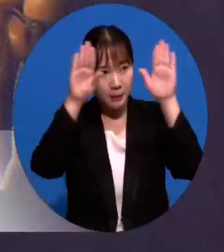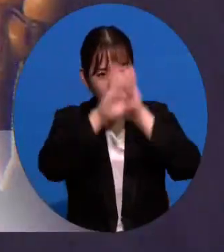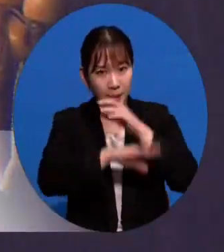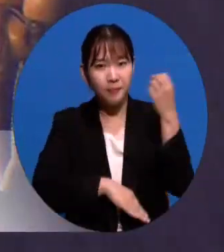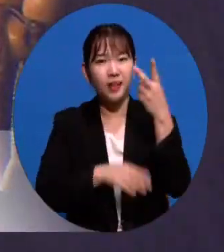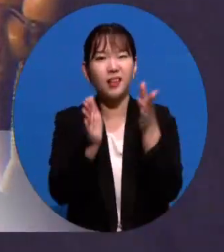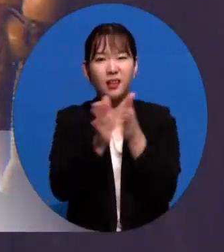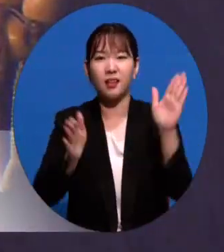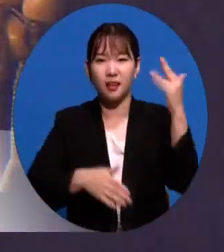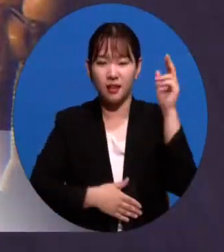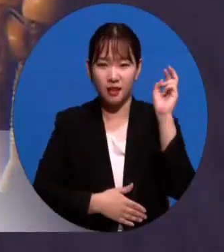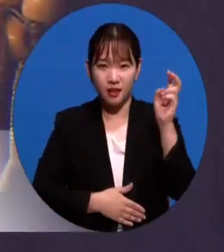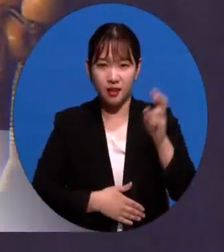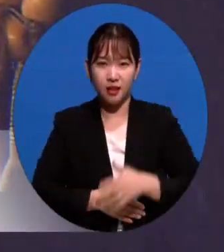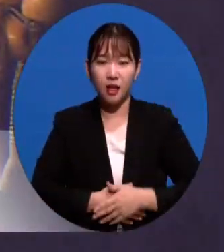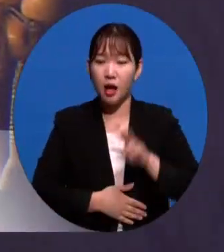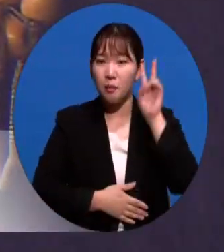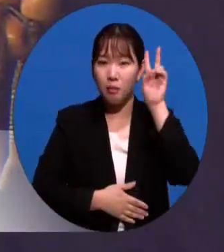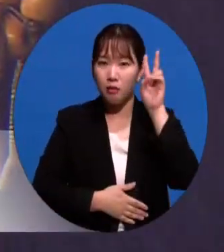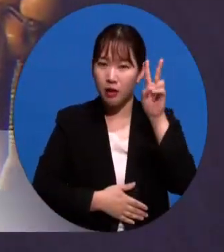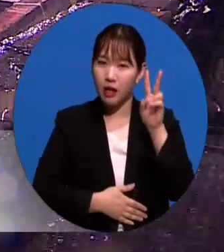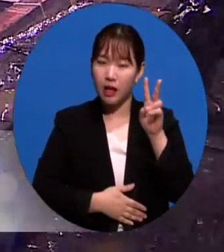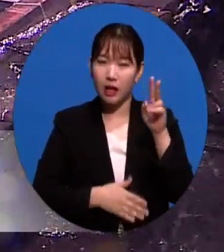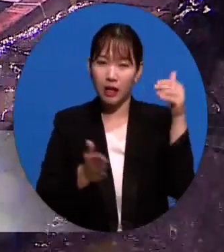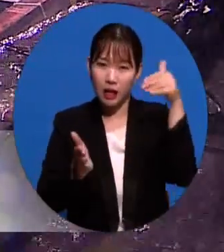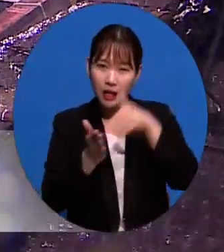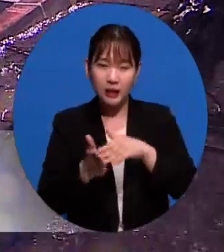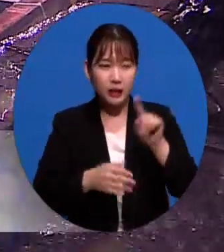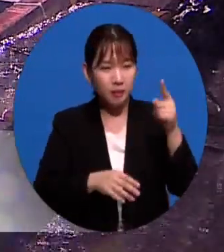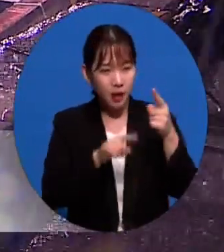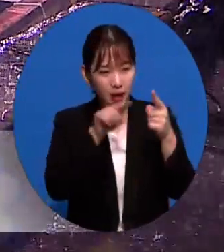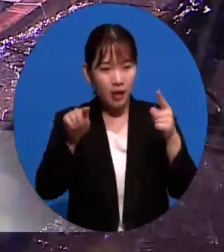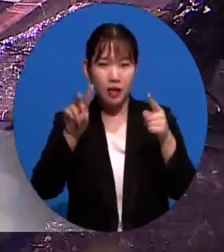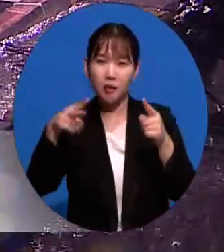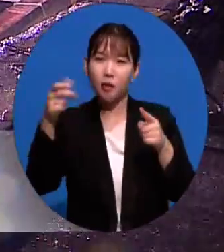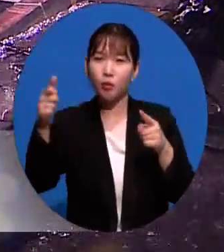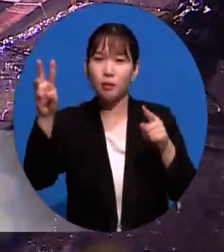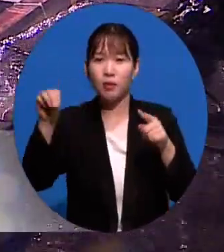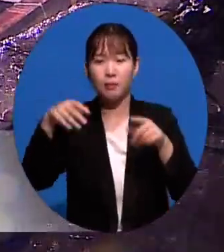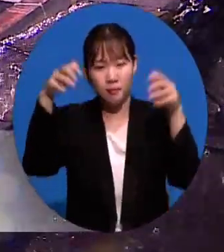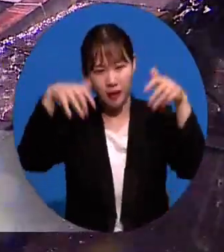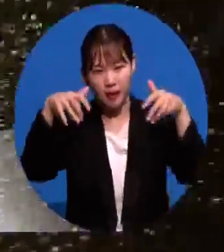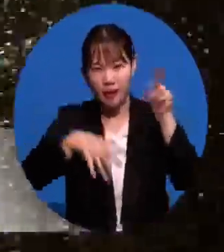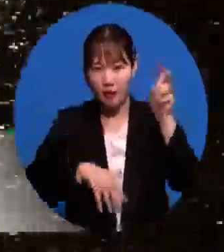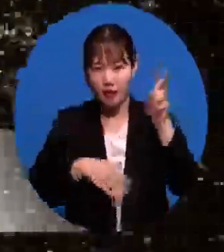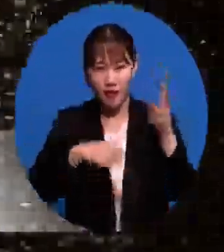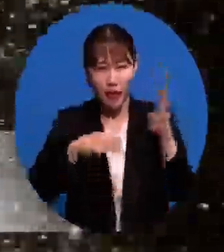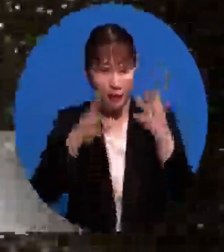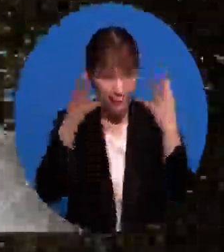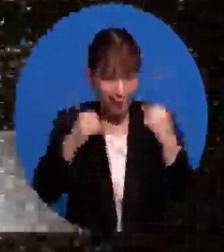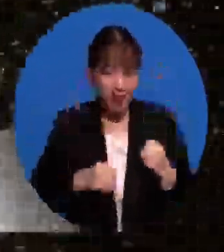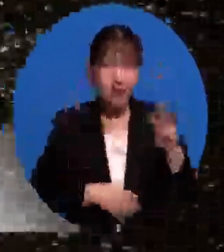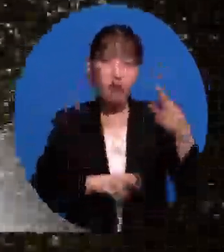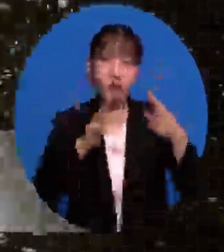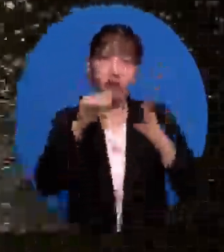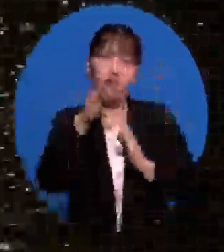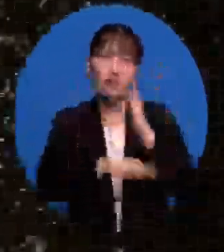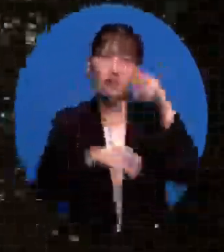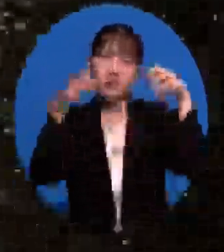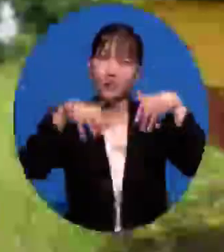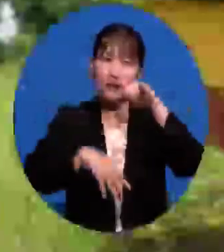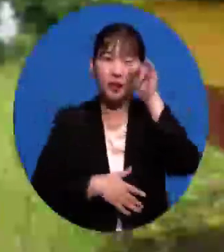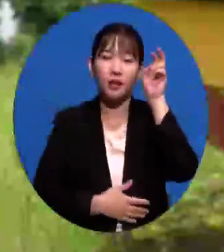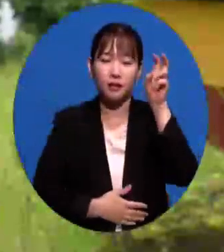다시 이어지겠습니다. 모레까지 예상 강수량은 100에서 250mm, 많은 곳은 300mm의 비가